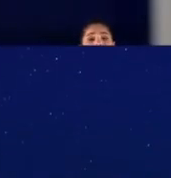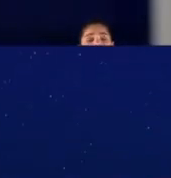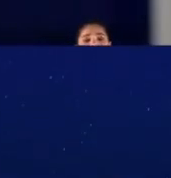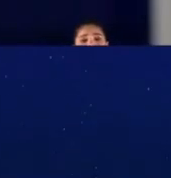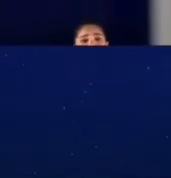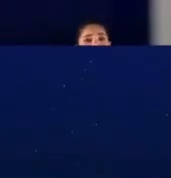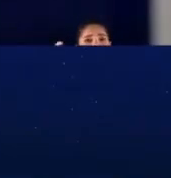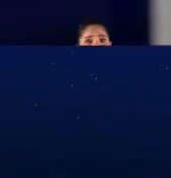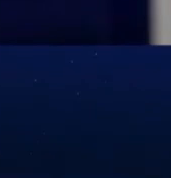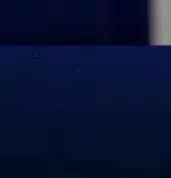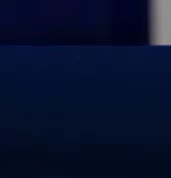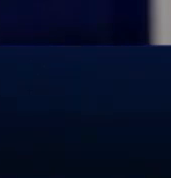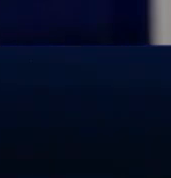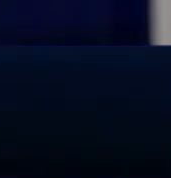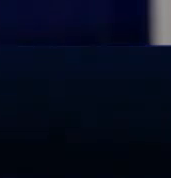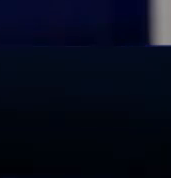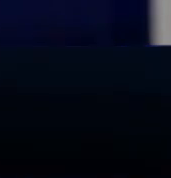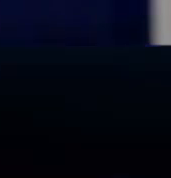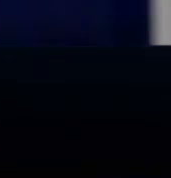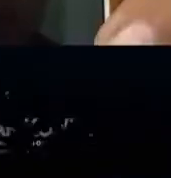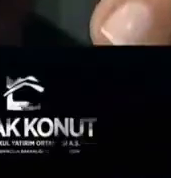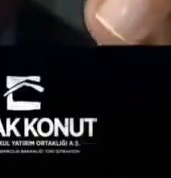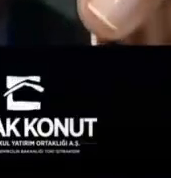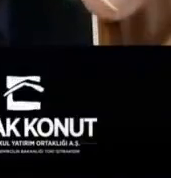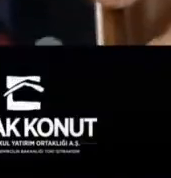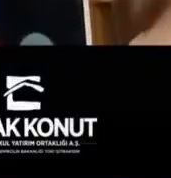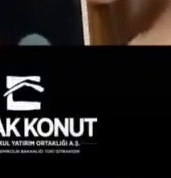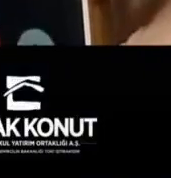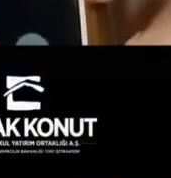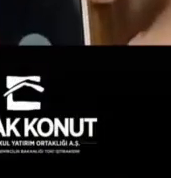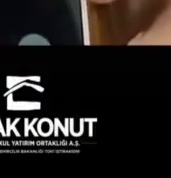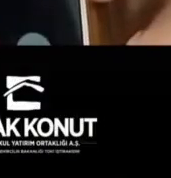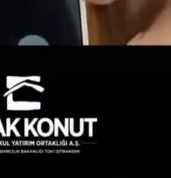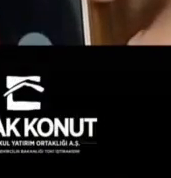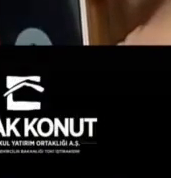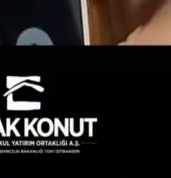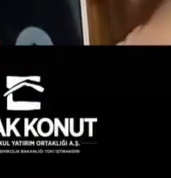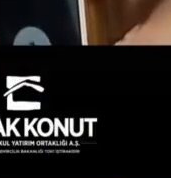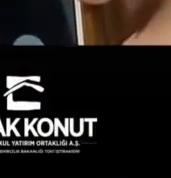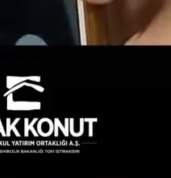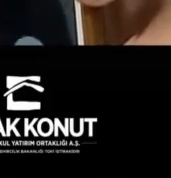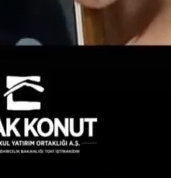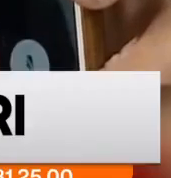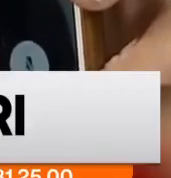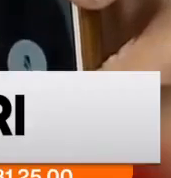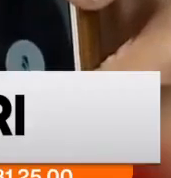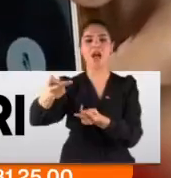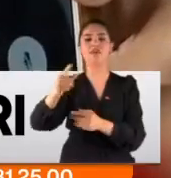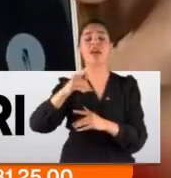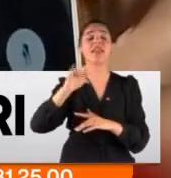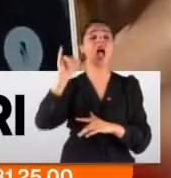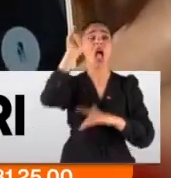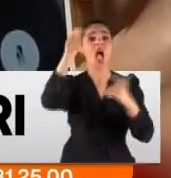etti. Bu darbe girişiminin kırılma noktası oldu. Milletimizi illerimizin meydanlarına davet ediyorum.